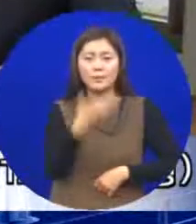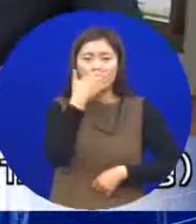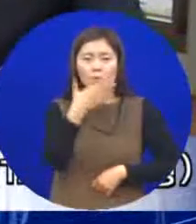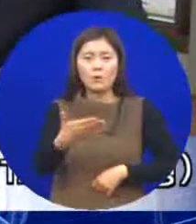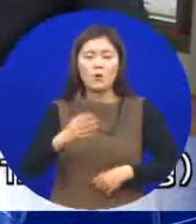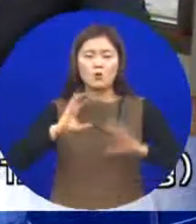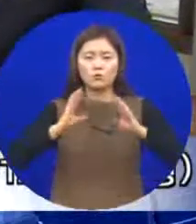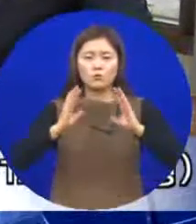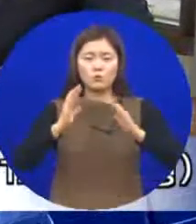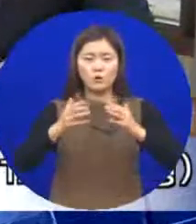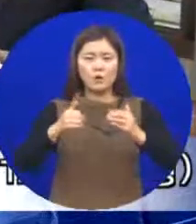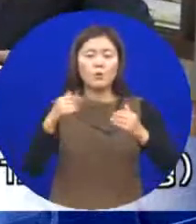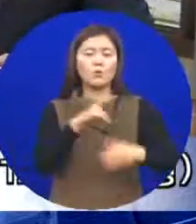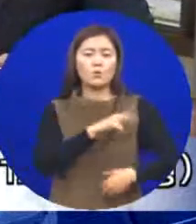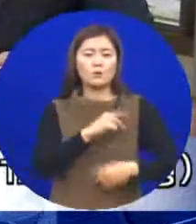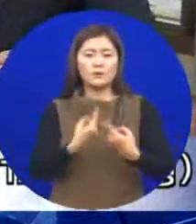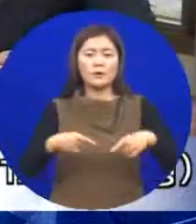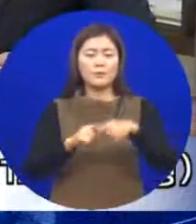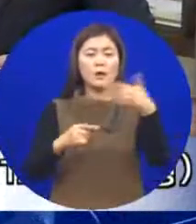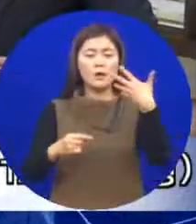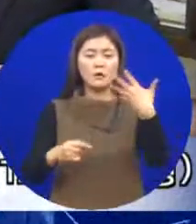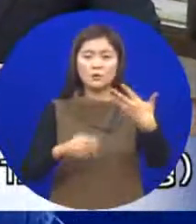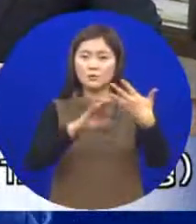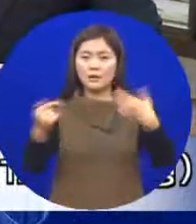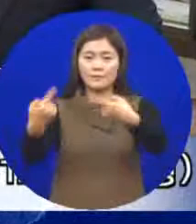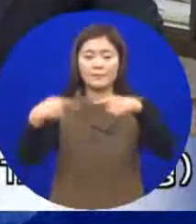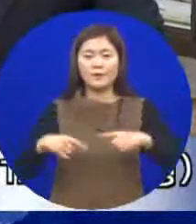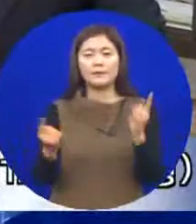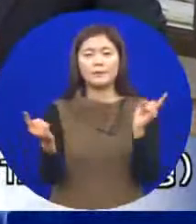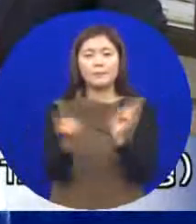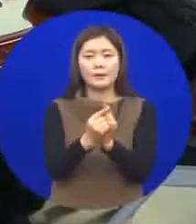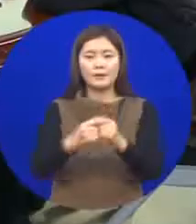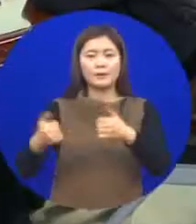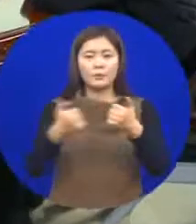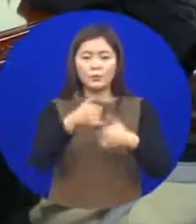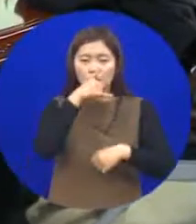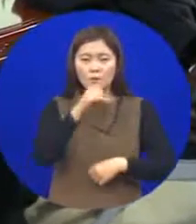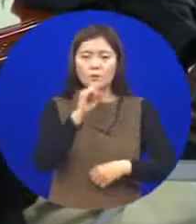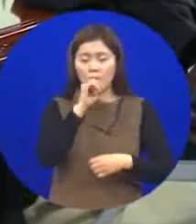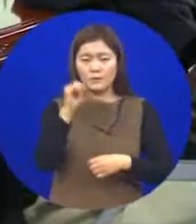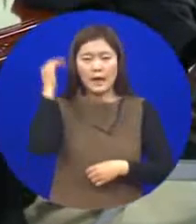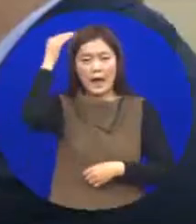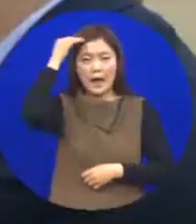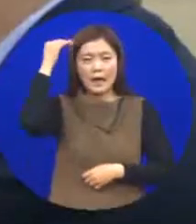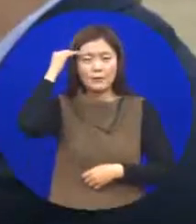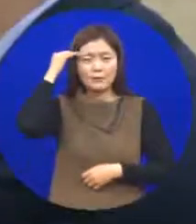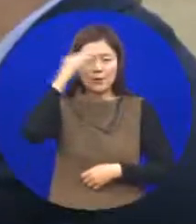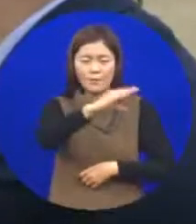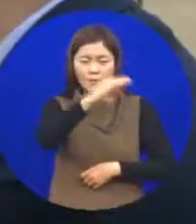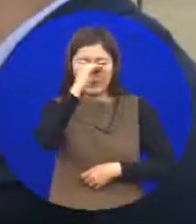한 베트남 국회 경제위원회 방문단 8명을 만나 경제 교류 방안을 논의했습니다. 우리나라 경제